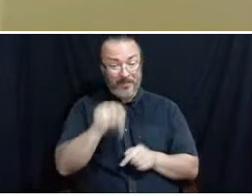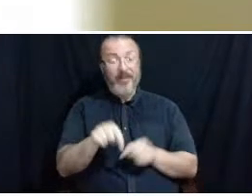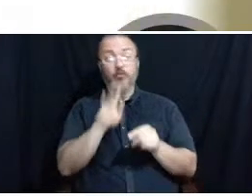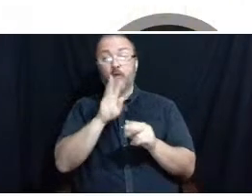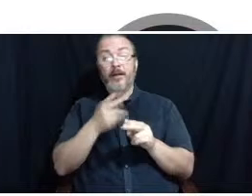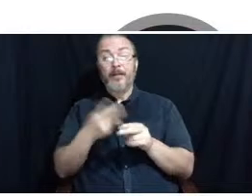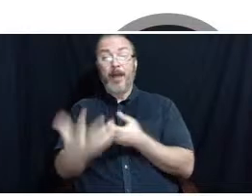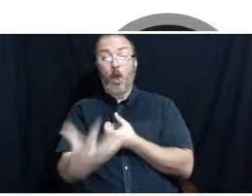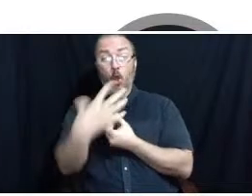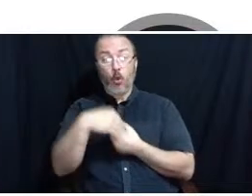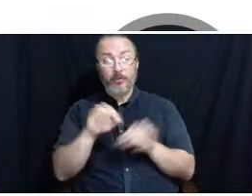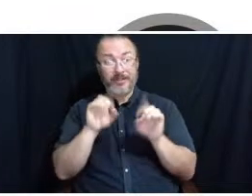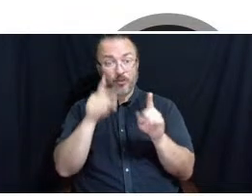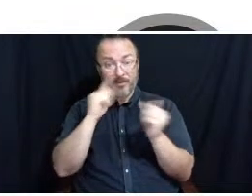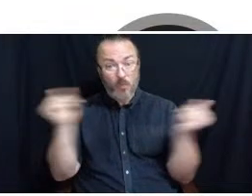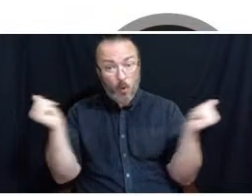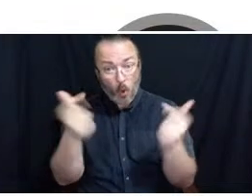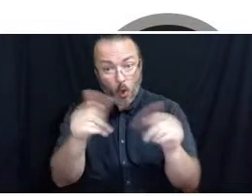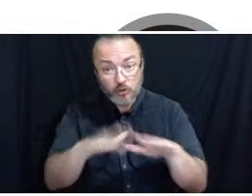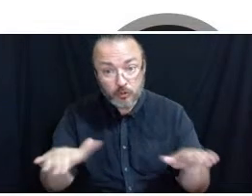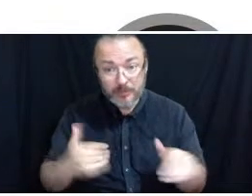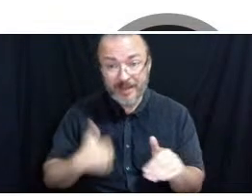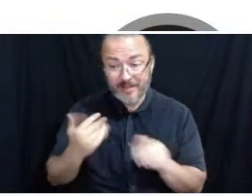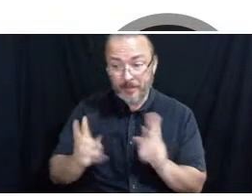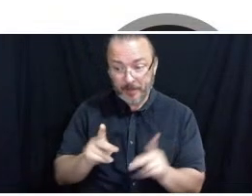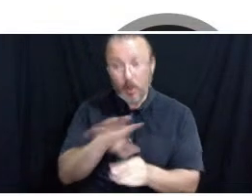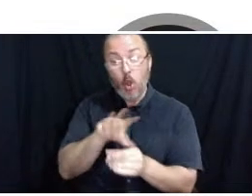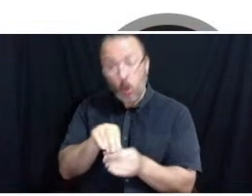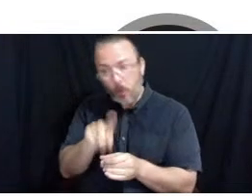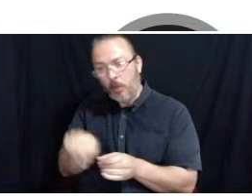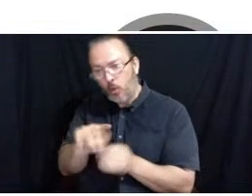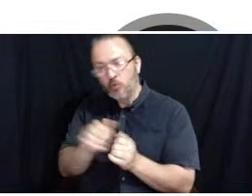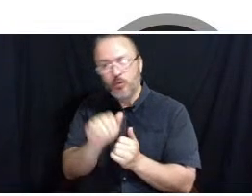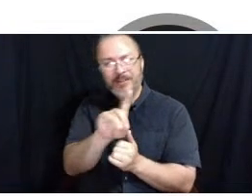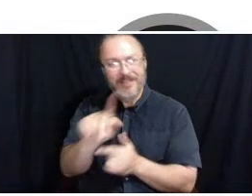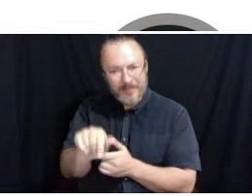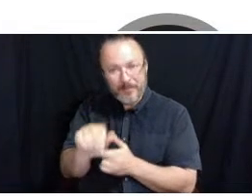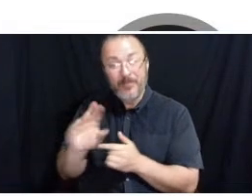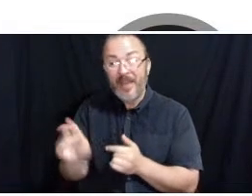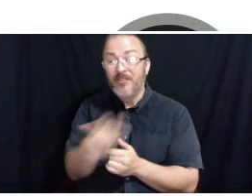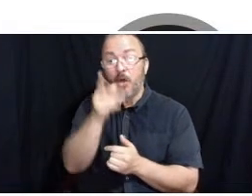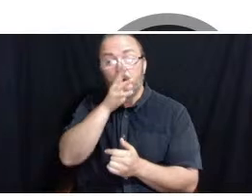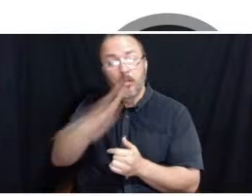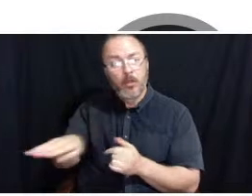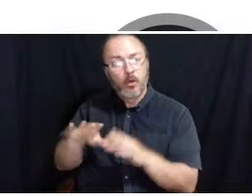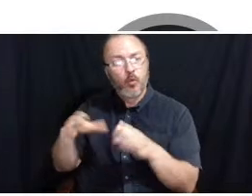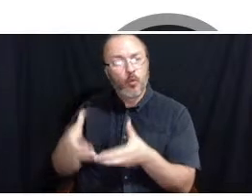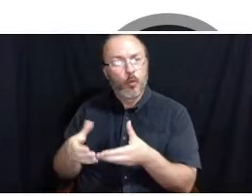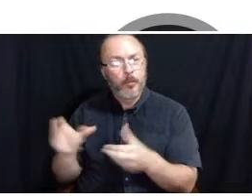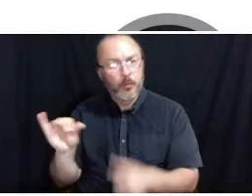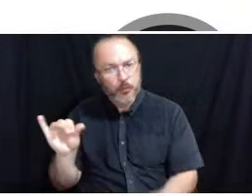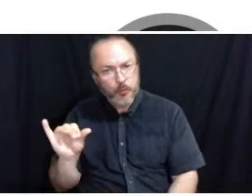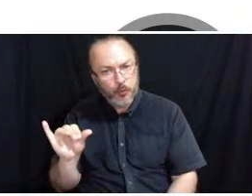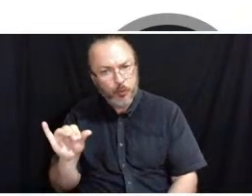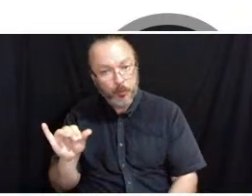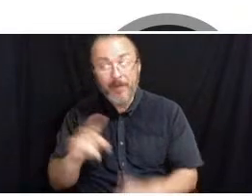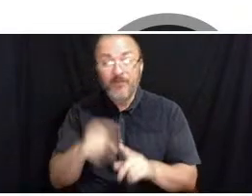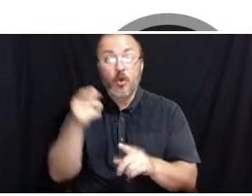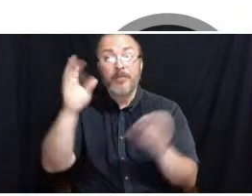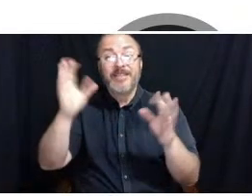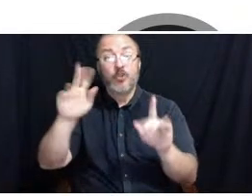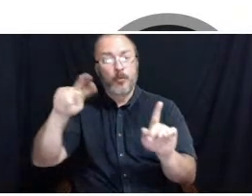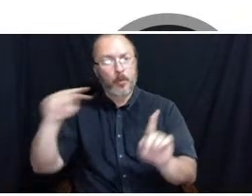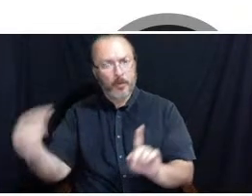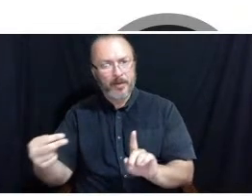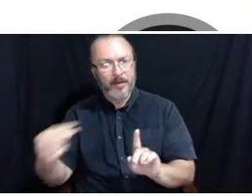les enfants, y compris ceux qui ont des handicaps et les représentants d'autres groupes marginalisés. Et nous allons voir le point de vue des enseignants.